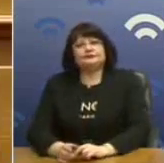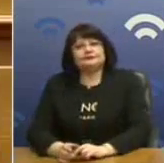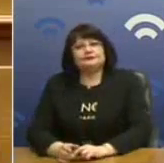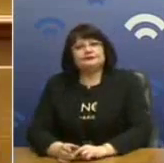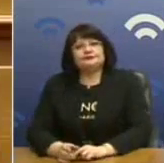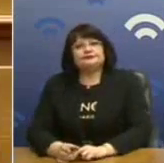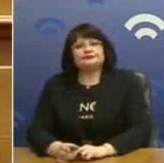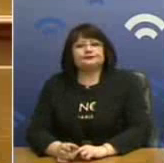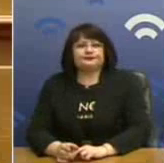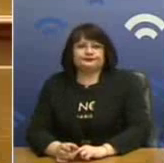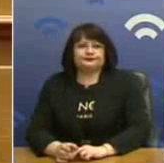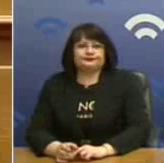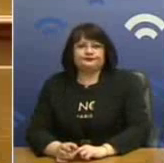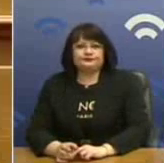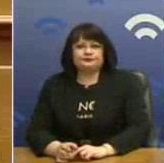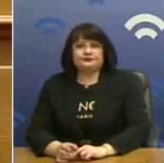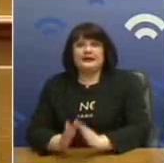παρακαλώ. Παρακαλώ.